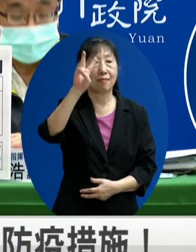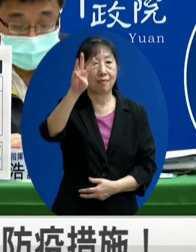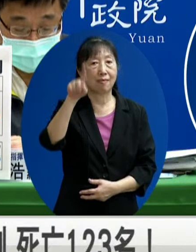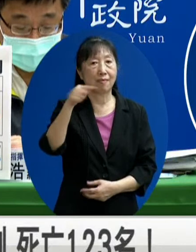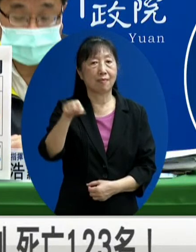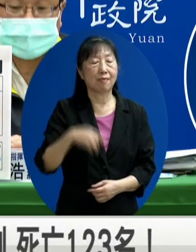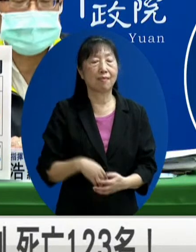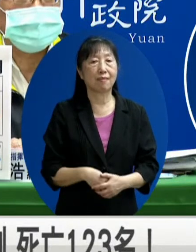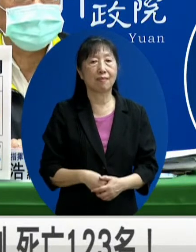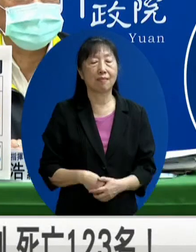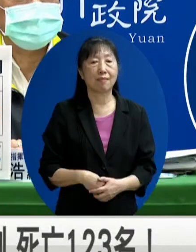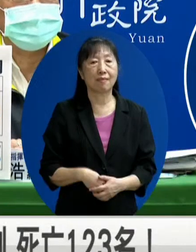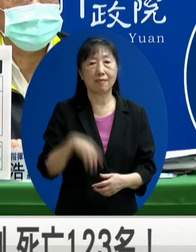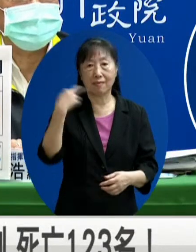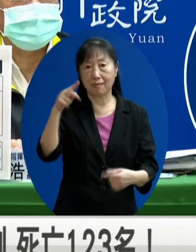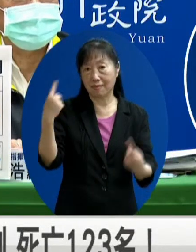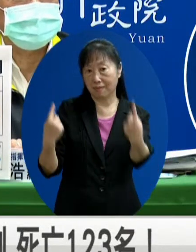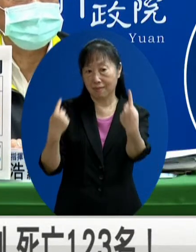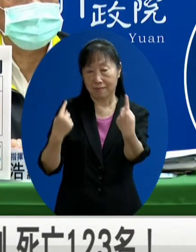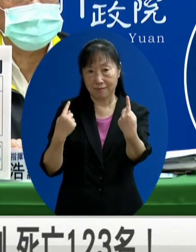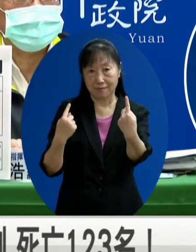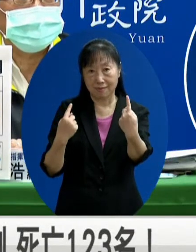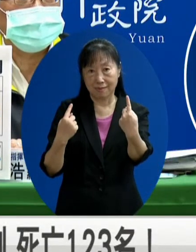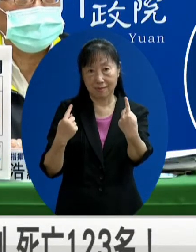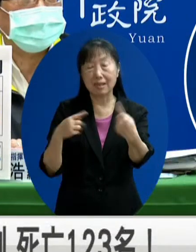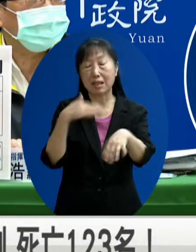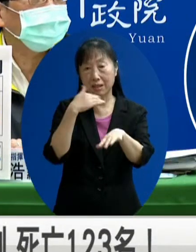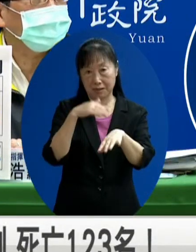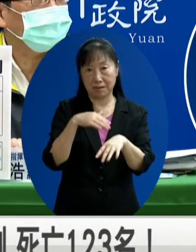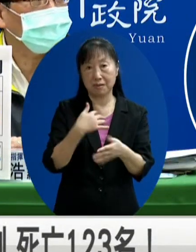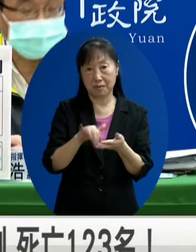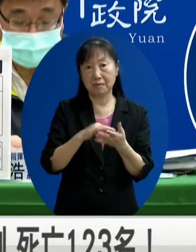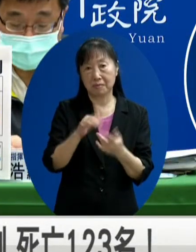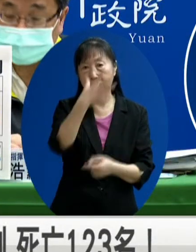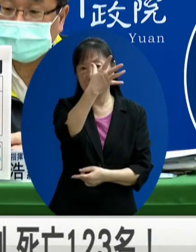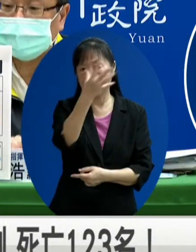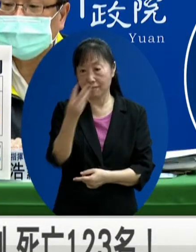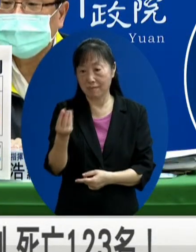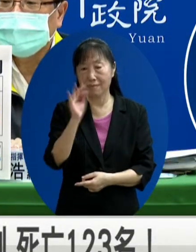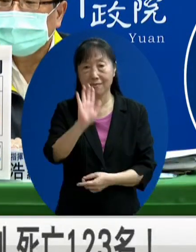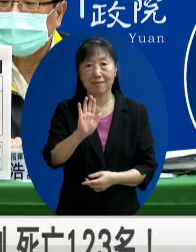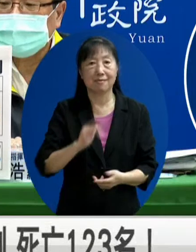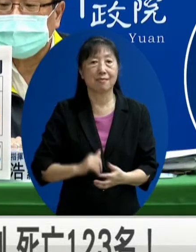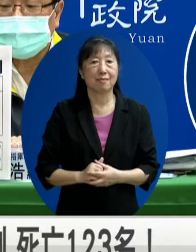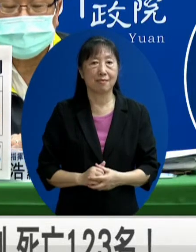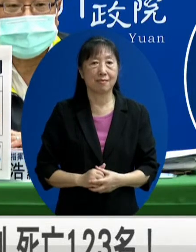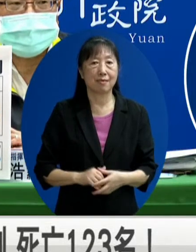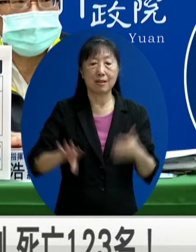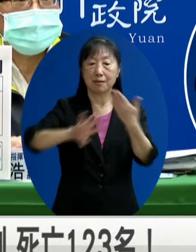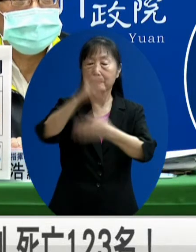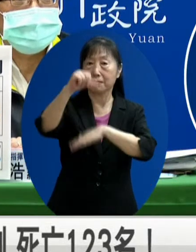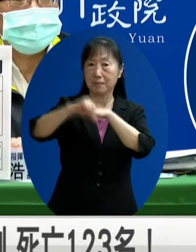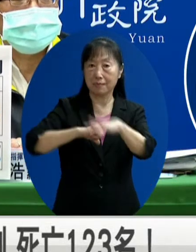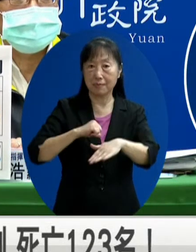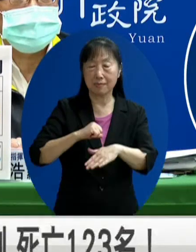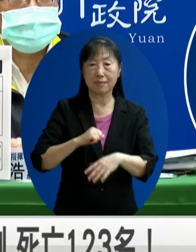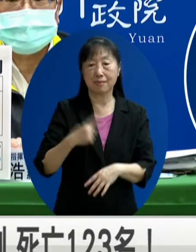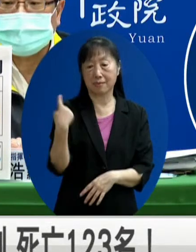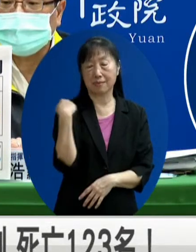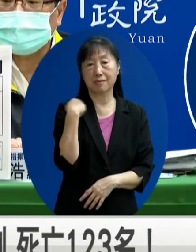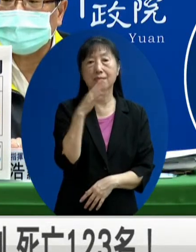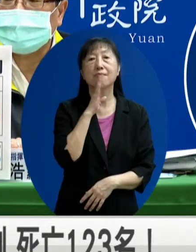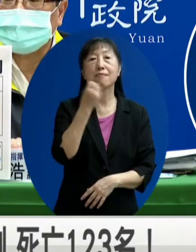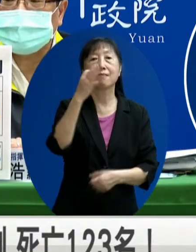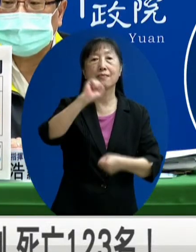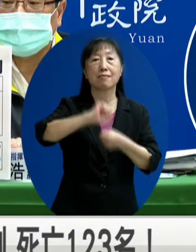时候的当然是可以看得出来这是整体有下降的一个趋势。那境外移入的病例昨天有